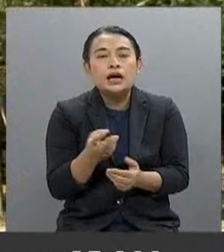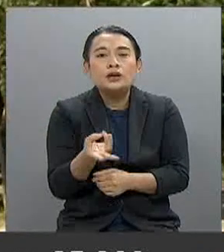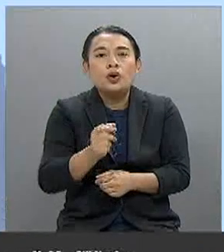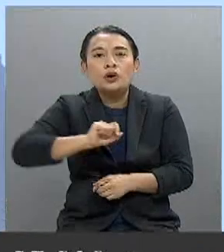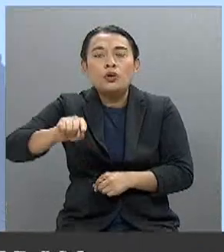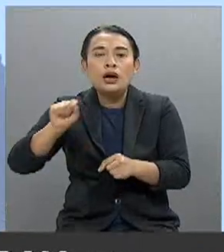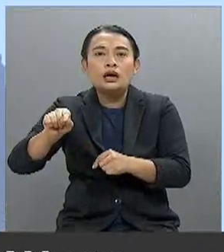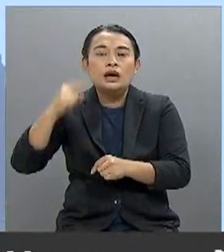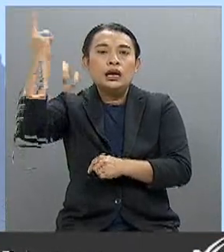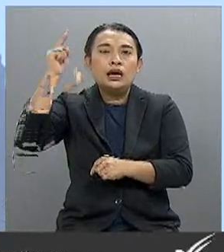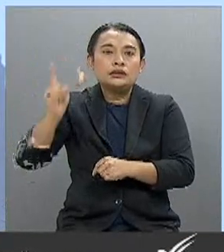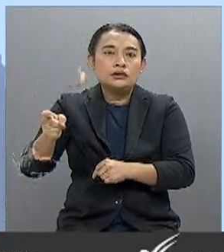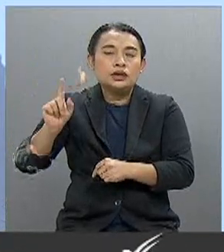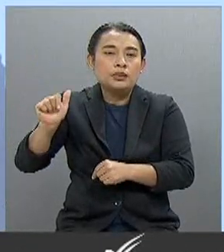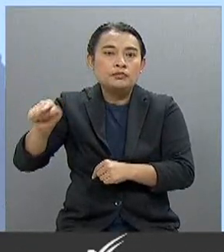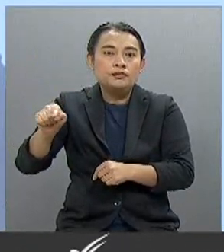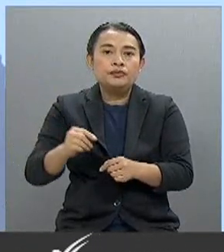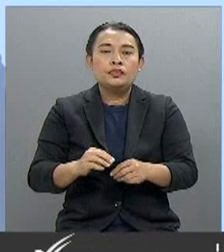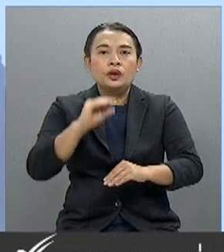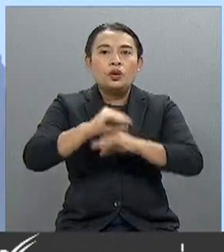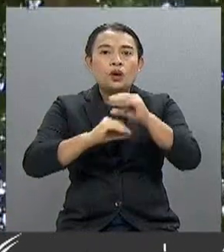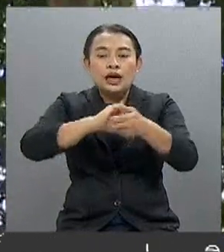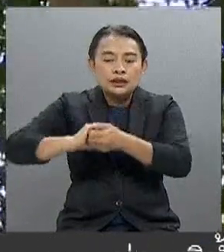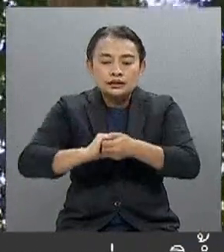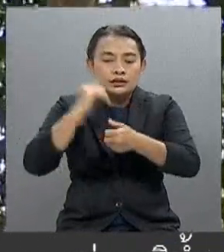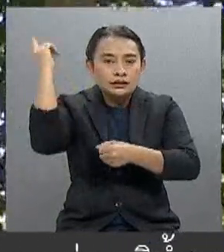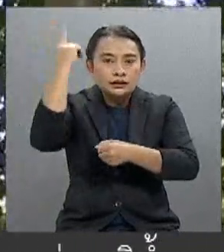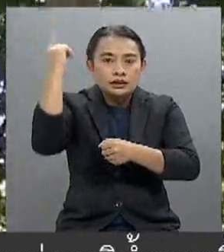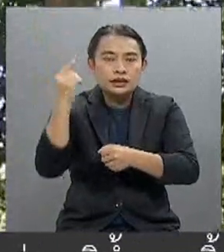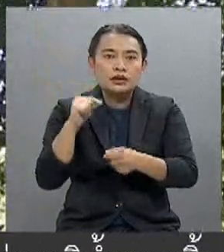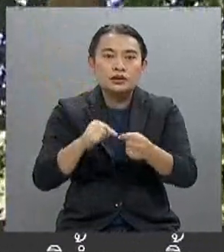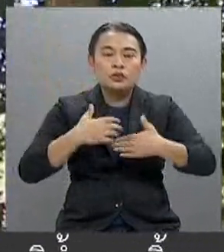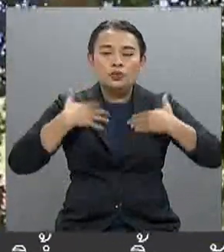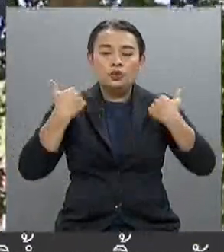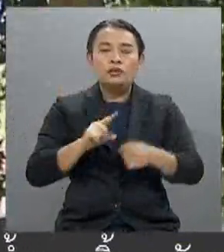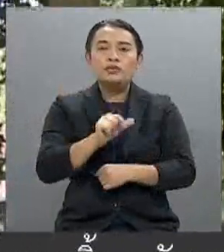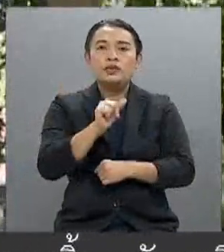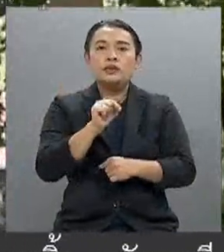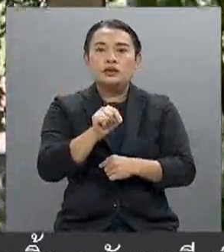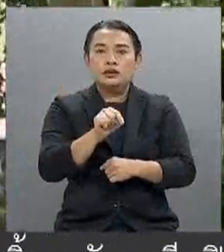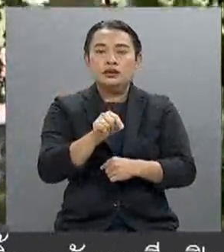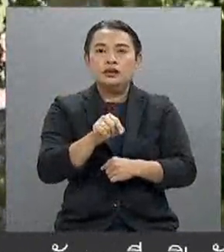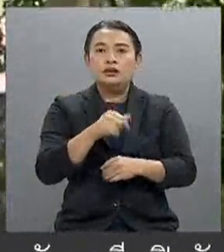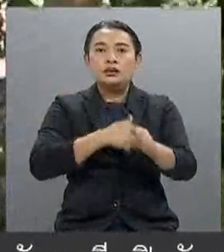องเที่ยวที่สมัครเข้าร่วมโครงการเที่ยวปันสุขจะเลือกเมืองรองเป็นจุดหมายของการเดินทางครับ